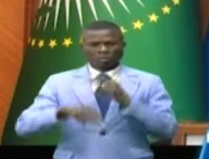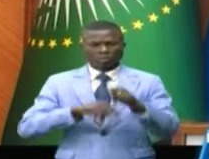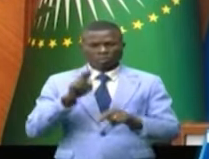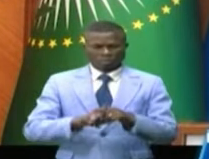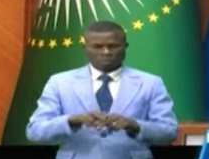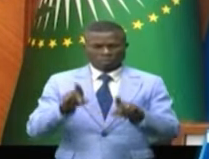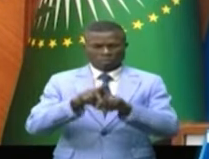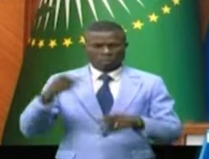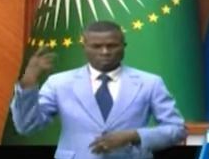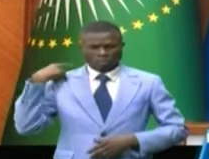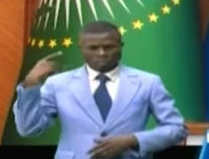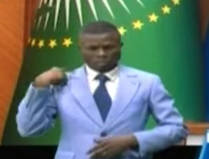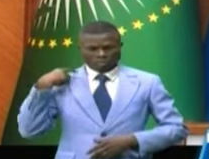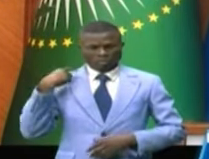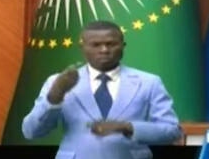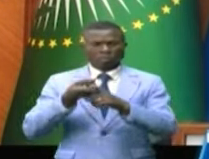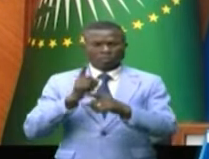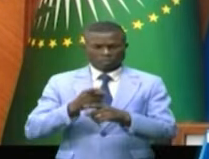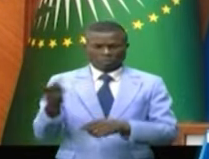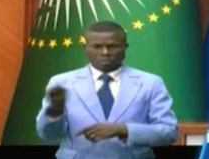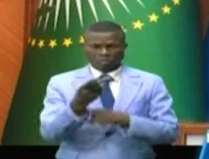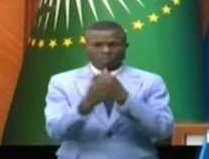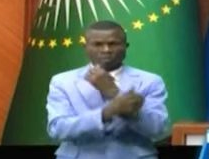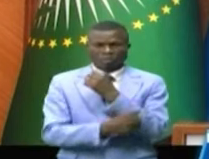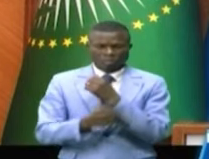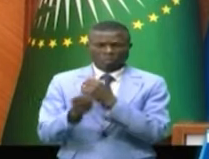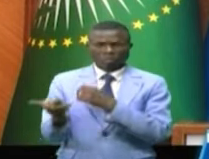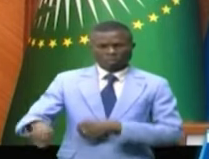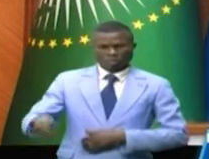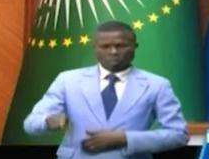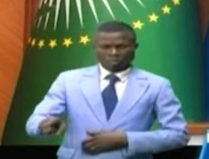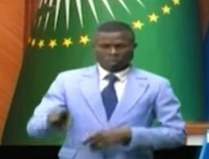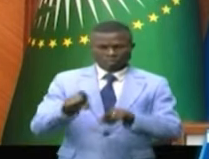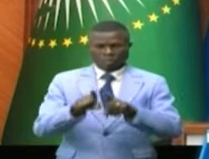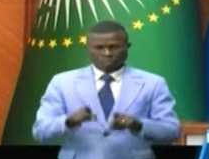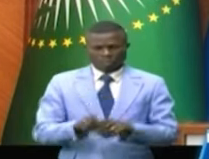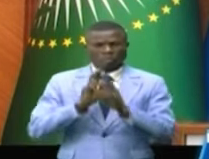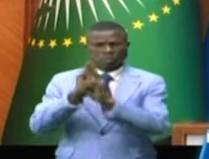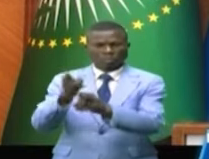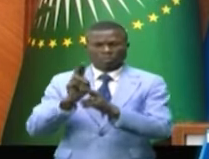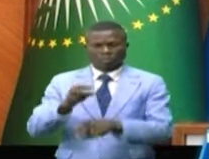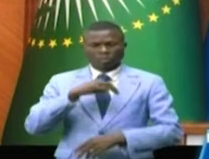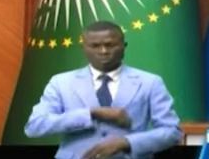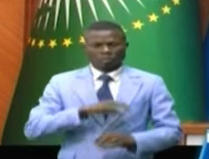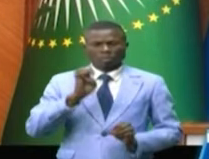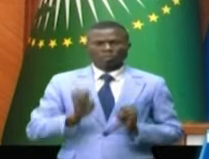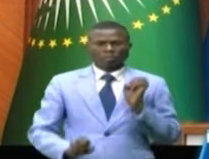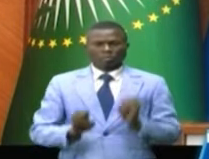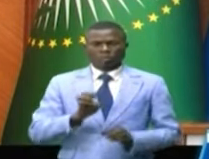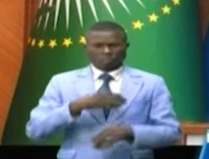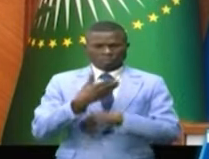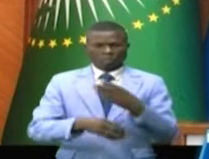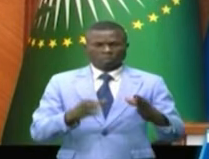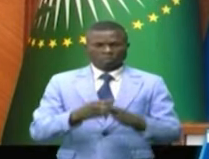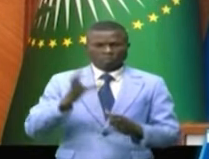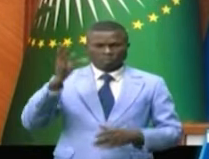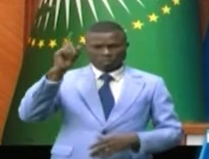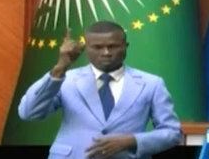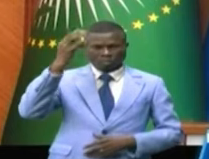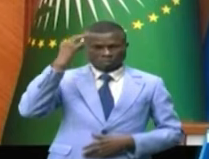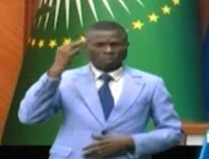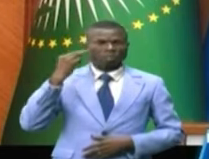les députés issus des 2 provinces, ainsi que des rapports de mission d'évaluation effectués par le Premier